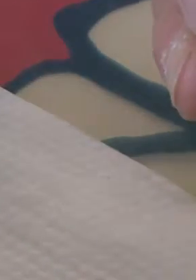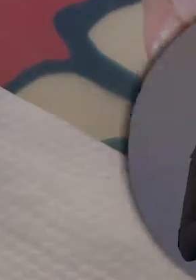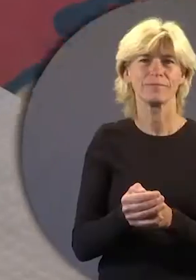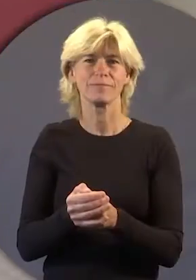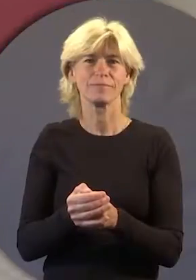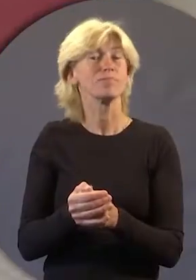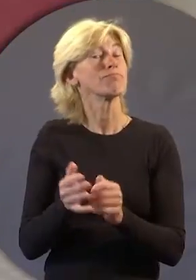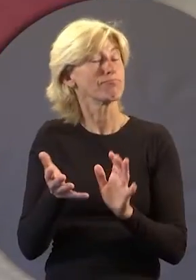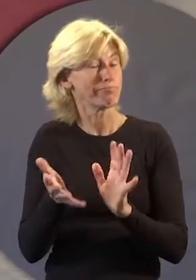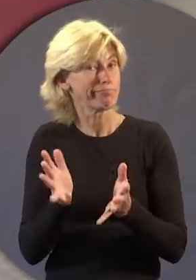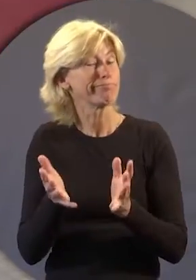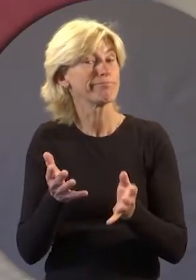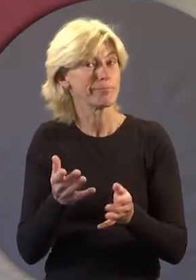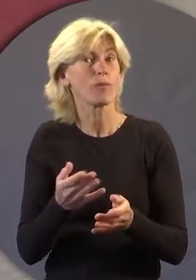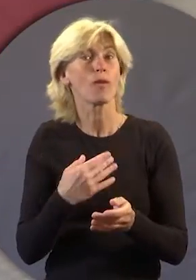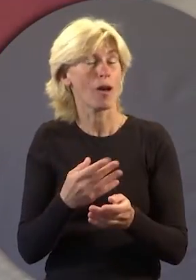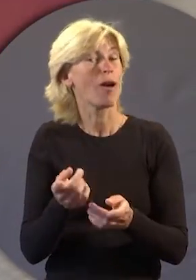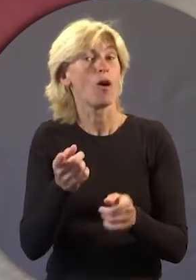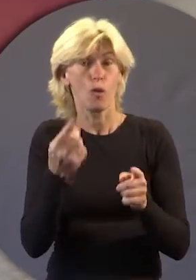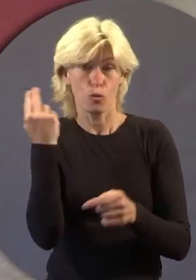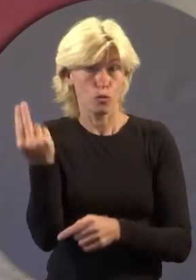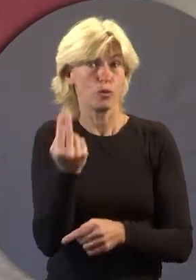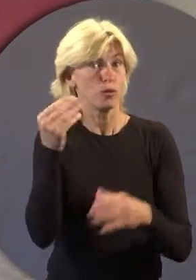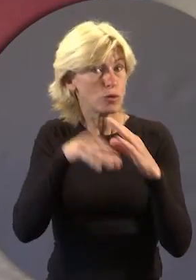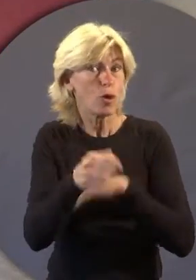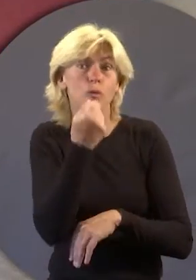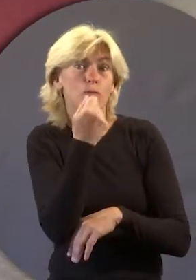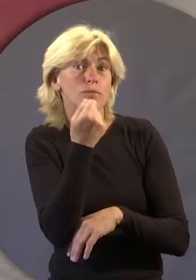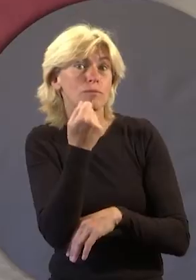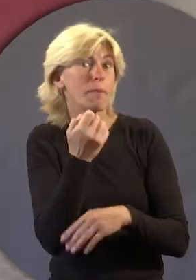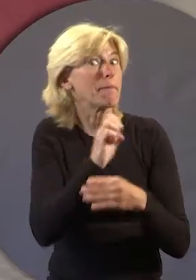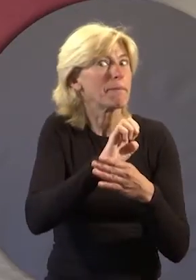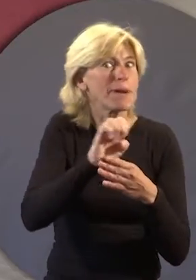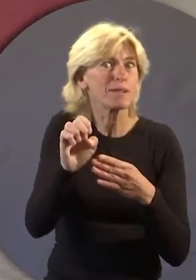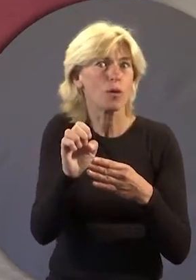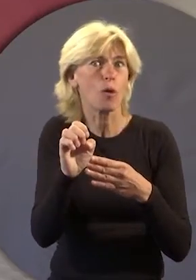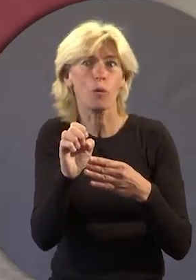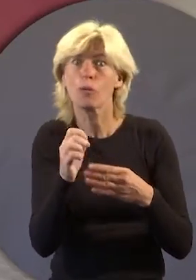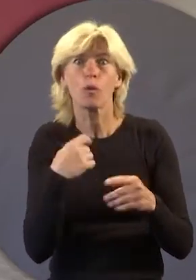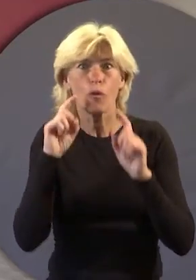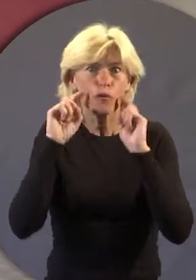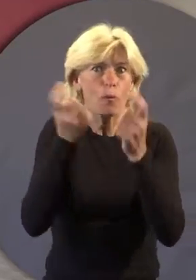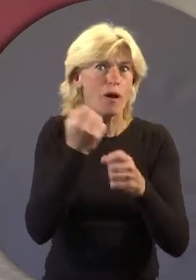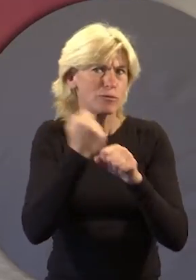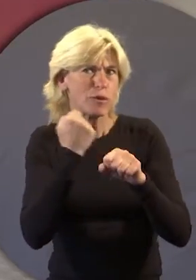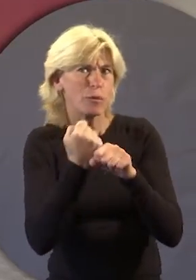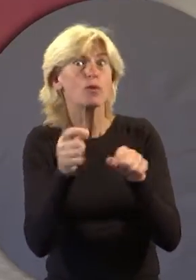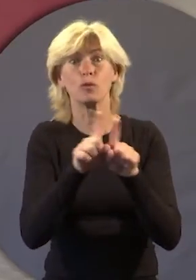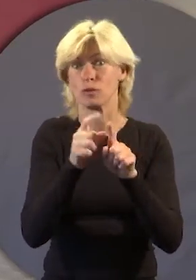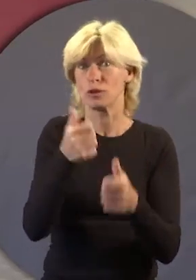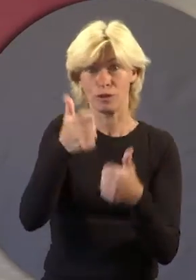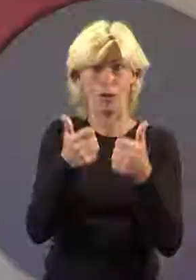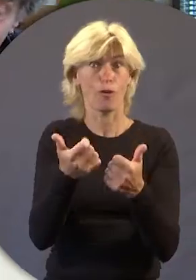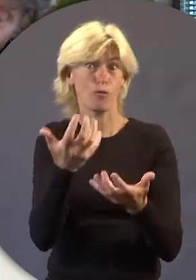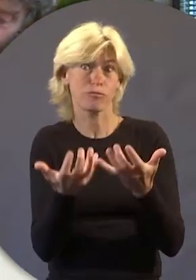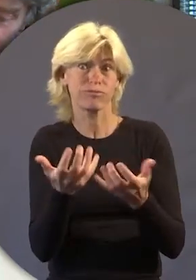contagion certaines d'entre nous sont utiles dans l'alimentation comme par exemple pour fabriquer des fromages ou des yaourts